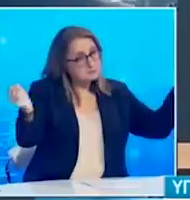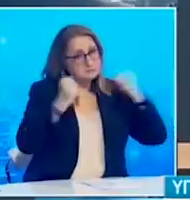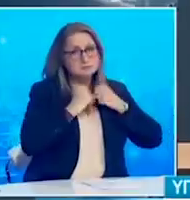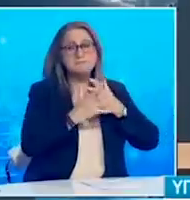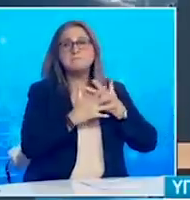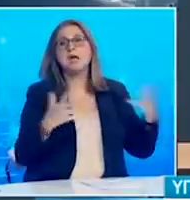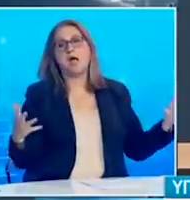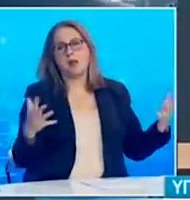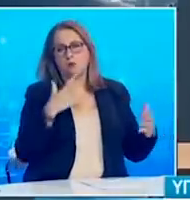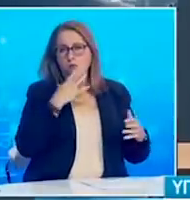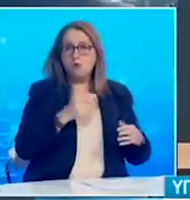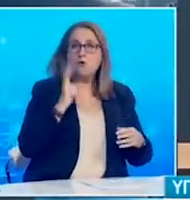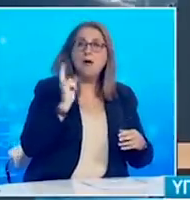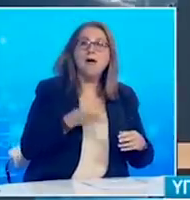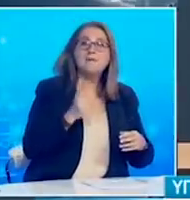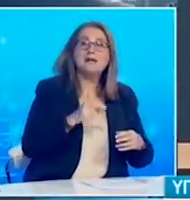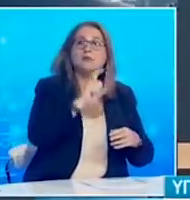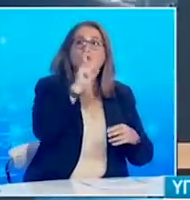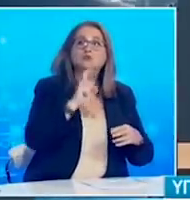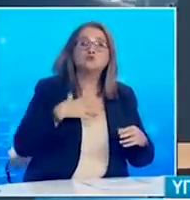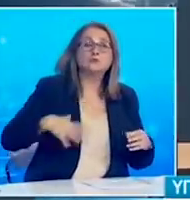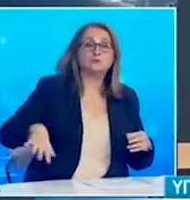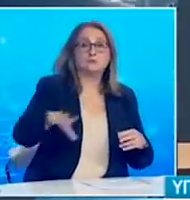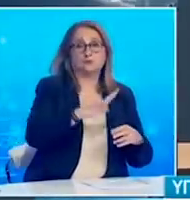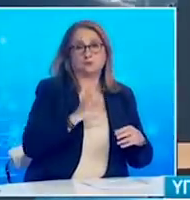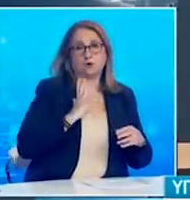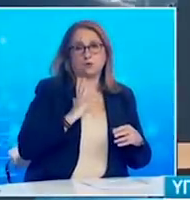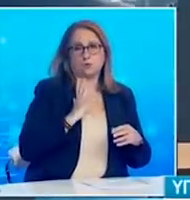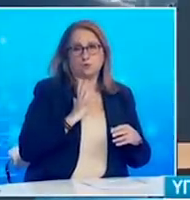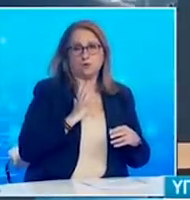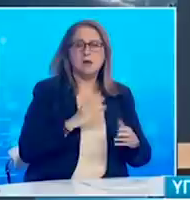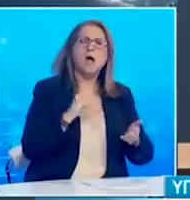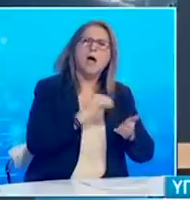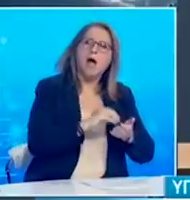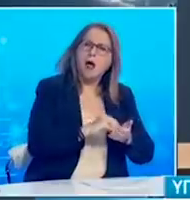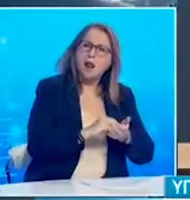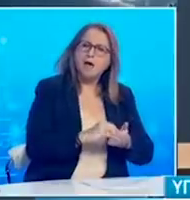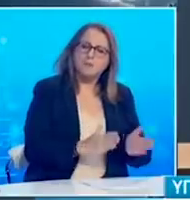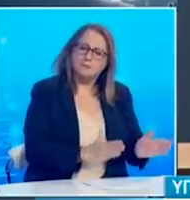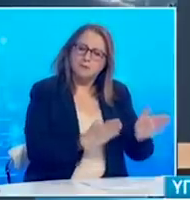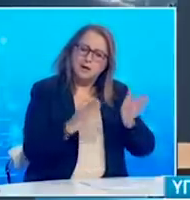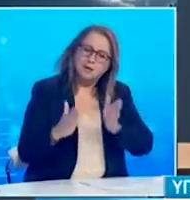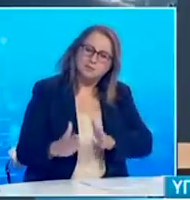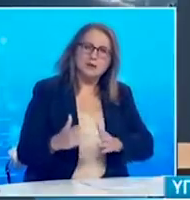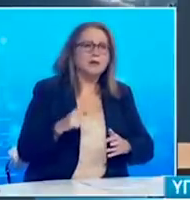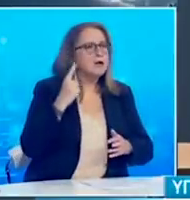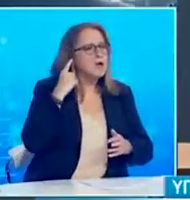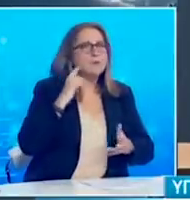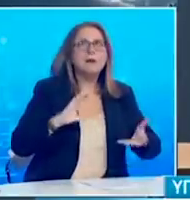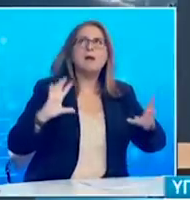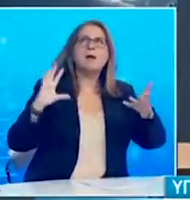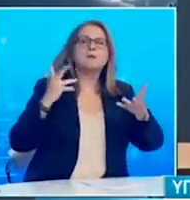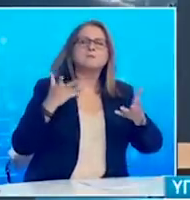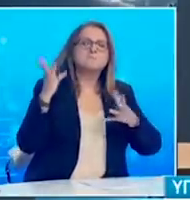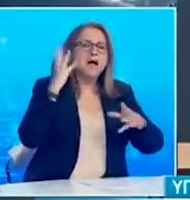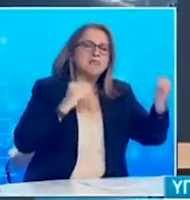σε κίνδυνο τη ζωή των ίδιων των πολιτών. Παράλληλα, όμως, ακούμε και διάφορα ελπιδοφόρα μηνύματα από την ίδια την παγκόσμια